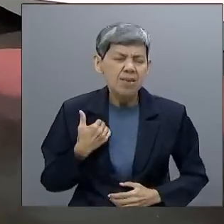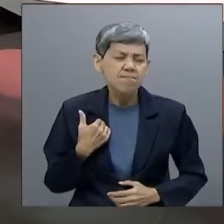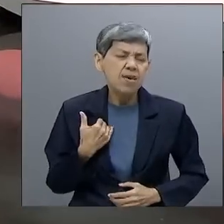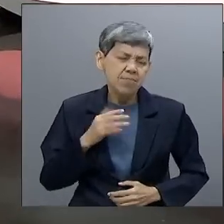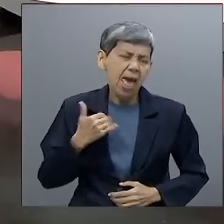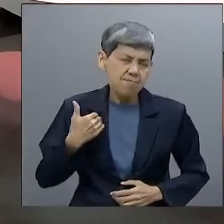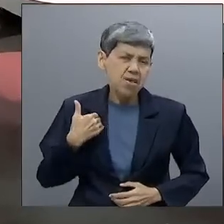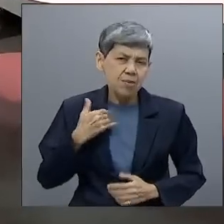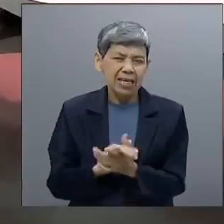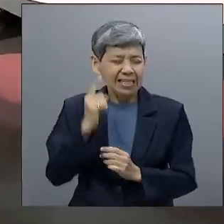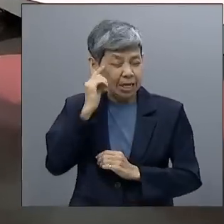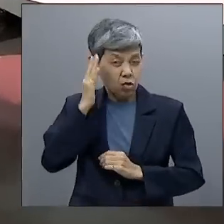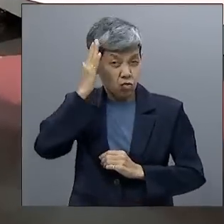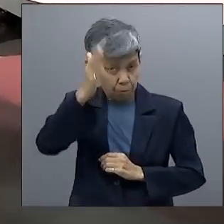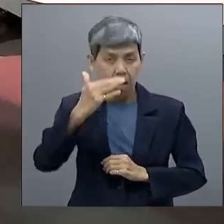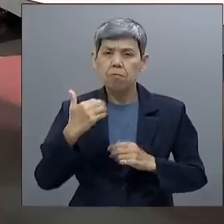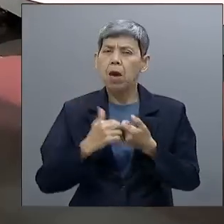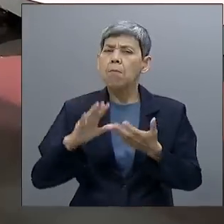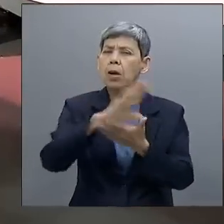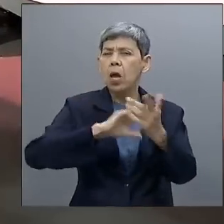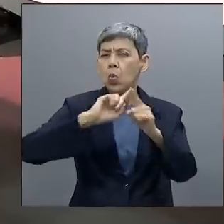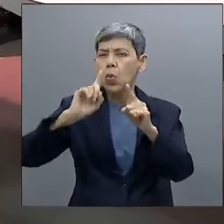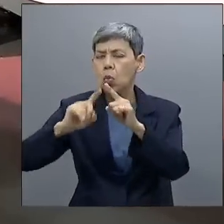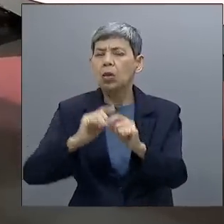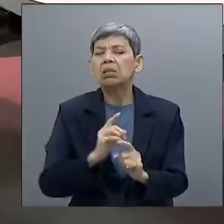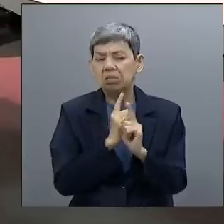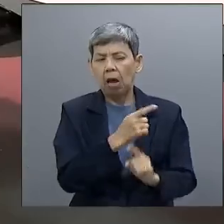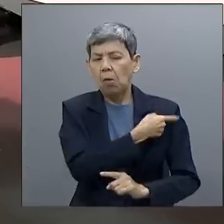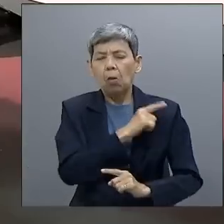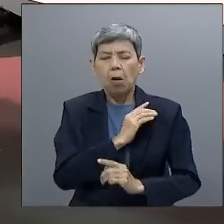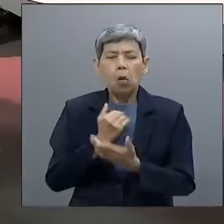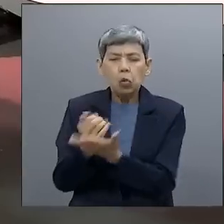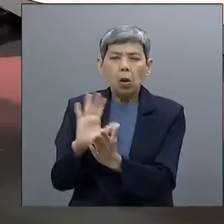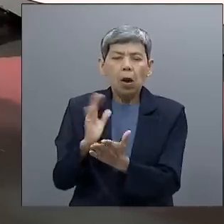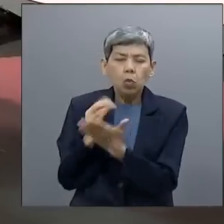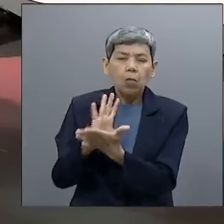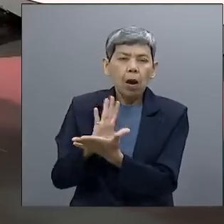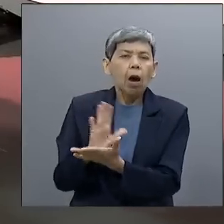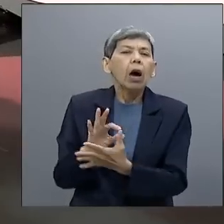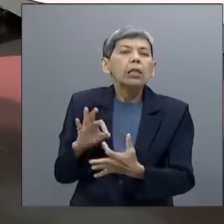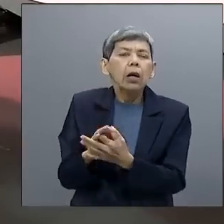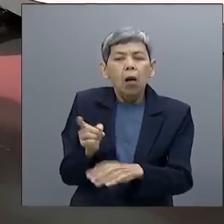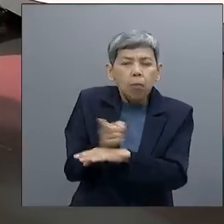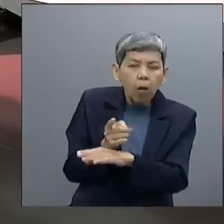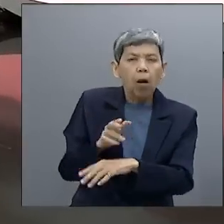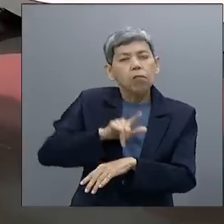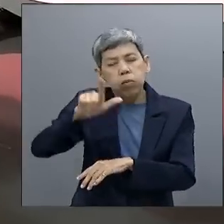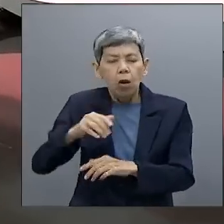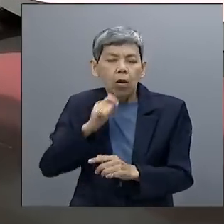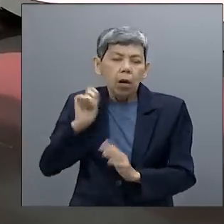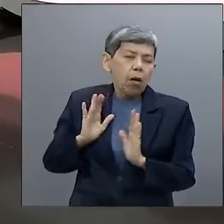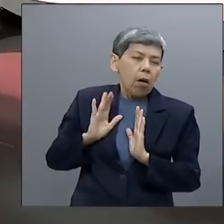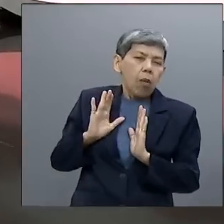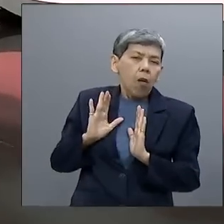สูงเลยนะคะว่าในอนาคตเนี่ยอาจจะมีอีกหลายประเทศเดินตามรอยโปแลนด์ด้วยการยุติการสนับสนุนอาวุธให้กับยูเครนนะคะ